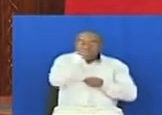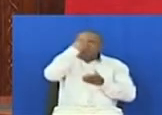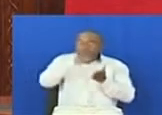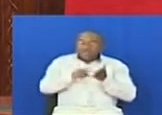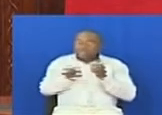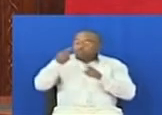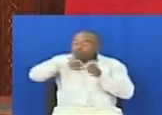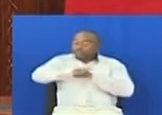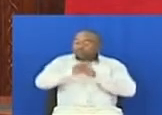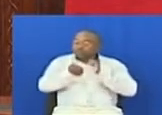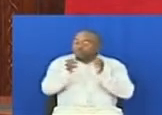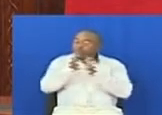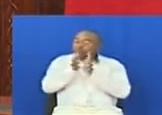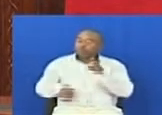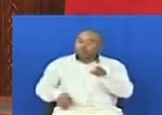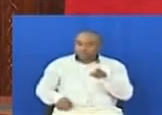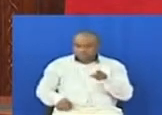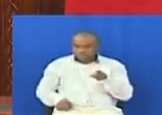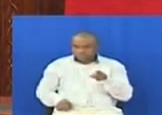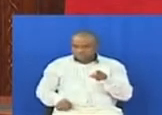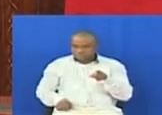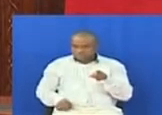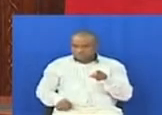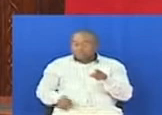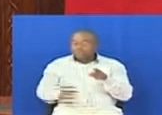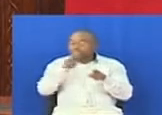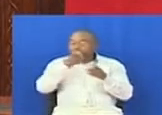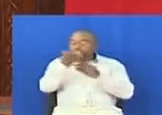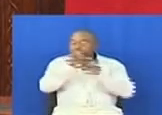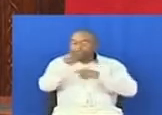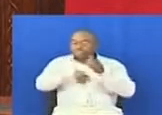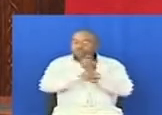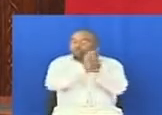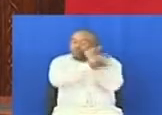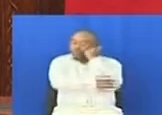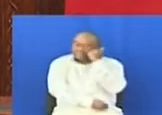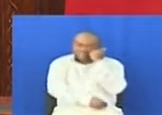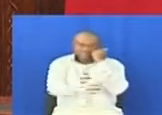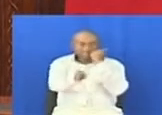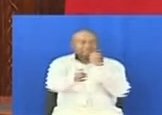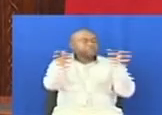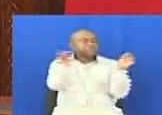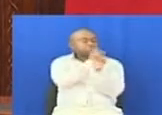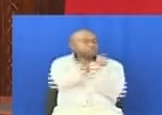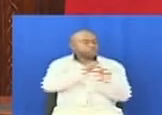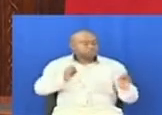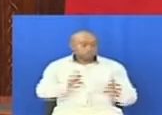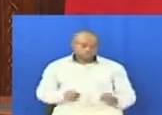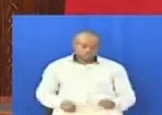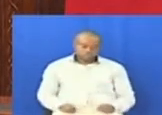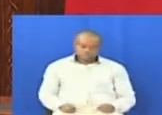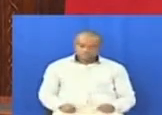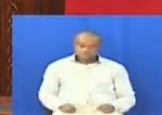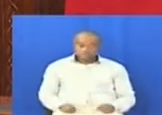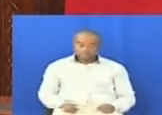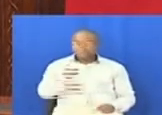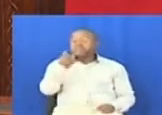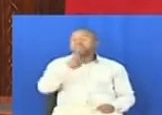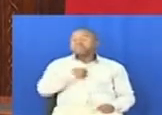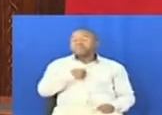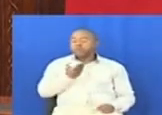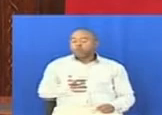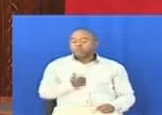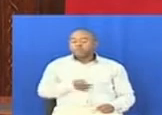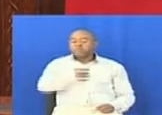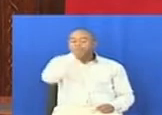katika janga la dhiki ya kuikinze nchi katika umaskini. Hii haiwezekani. Lakini vile vile mimi kama mbunge, kwa nini